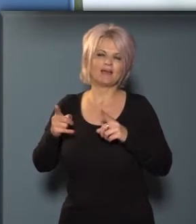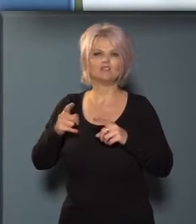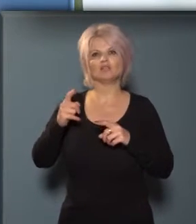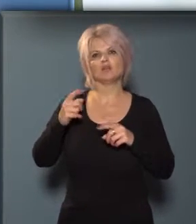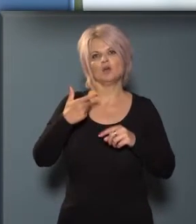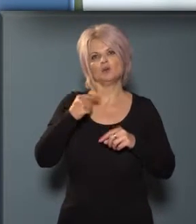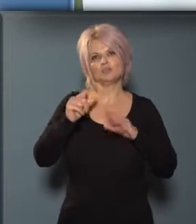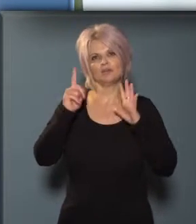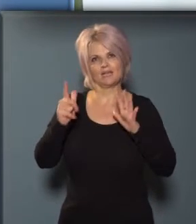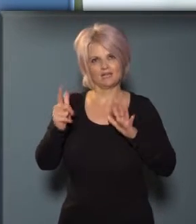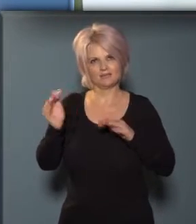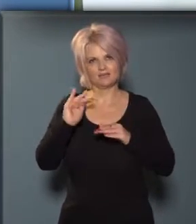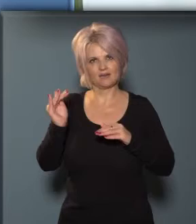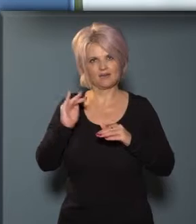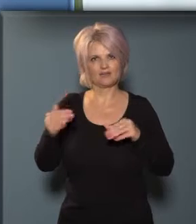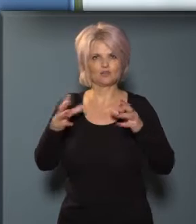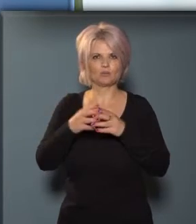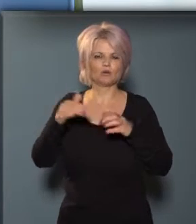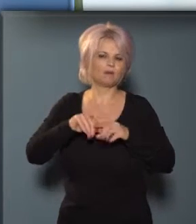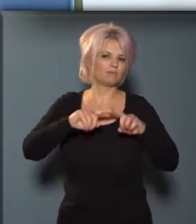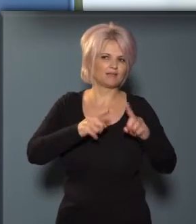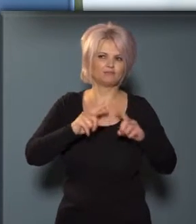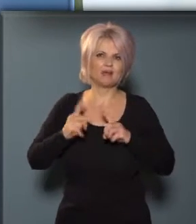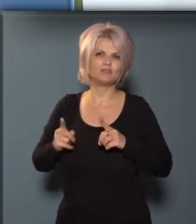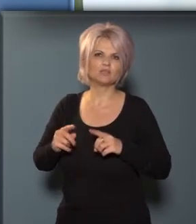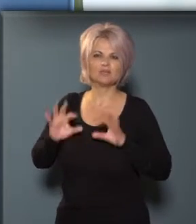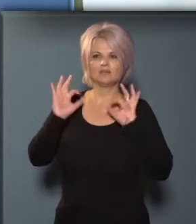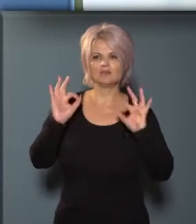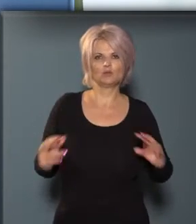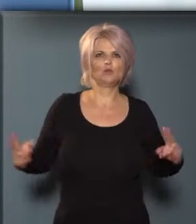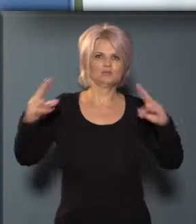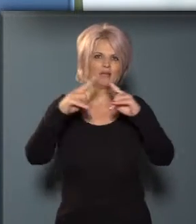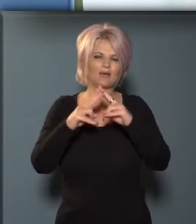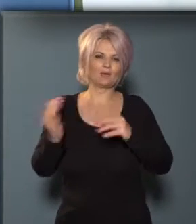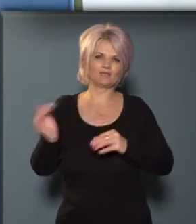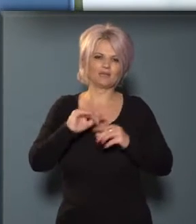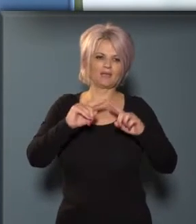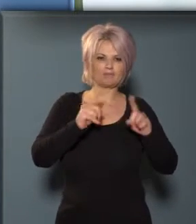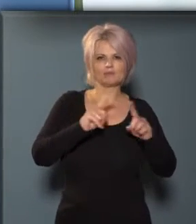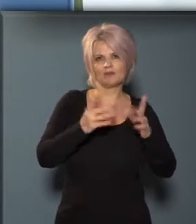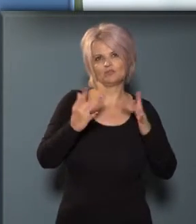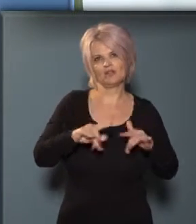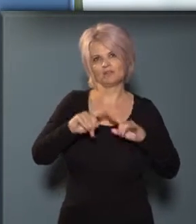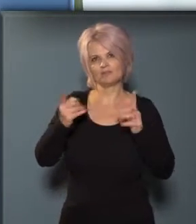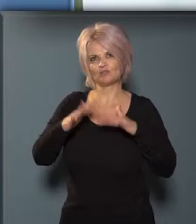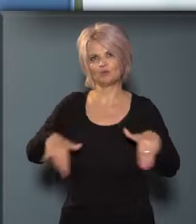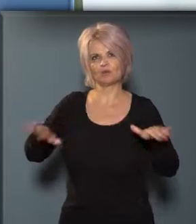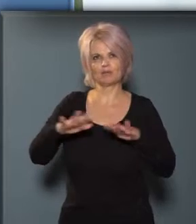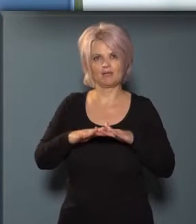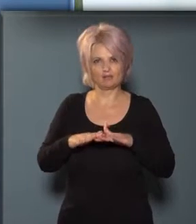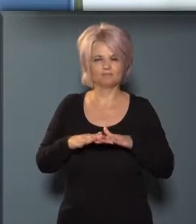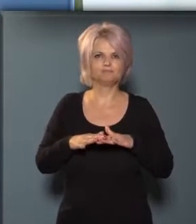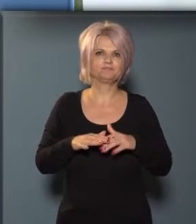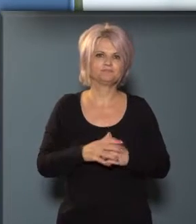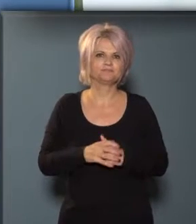27 gyerekkel, tehát ez egy egészen más jellegű dolog, de jó így találkozni a gyerekekkel egy más helyzetben, más körülményben. Más körülmény között,